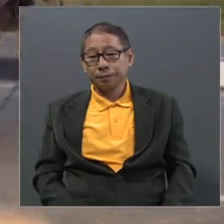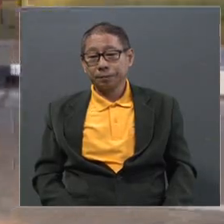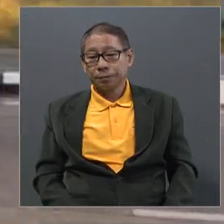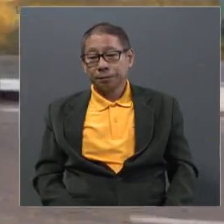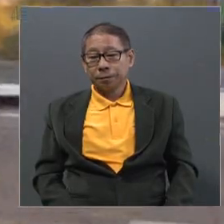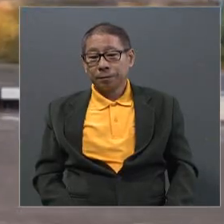โจง